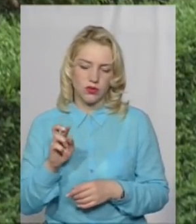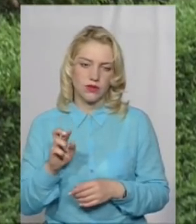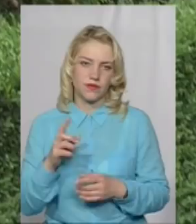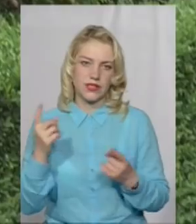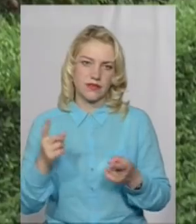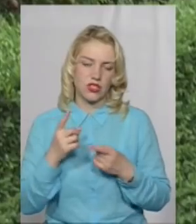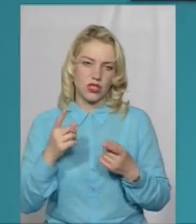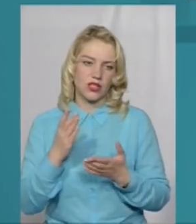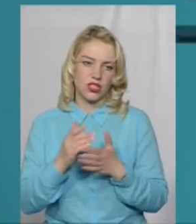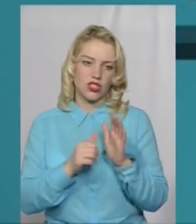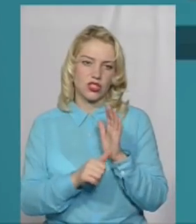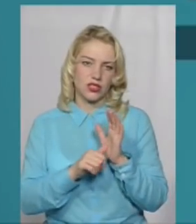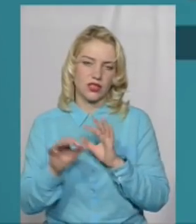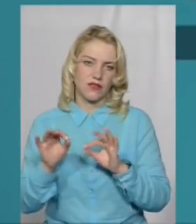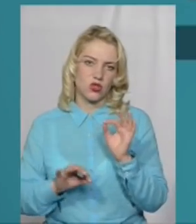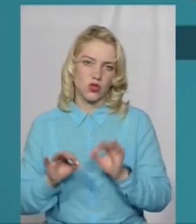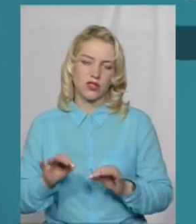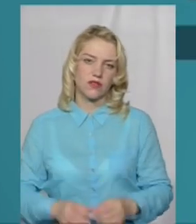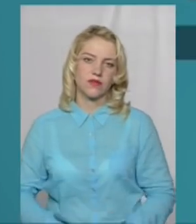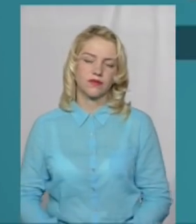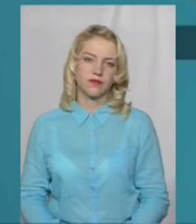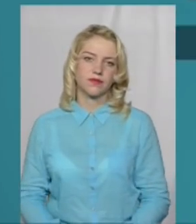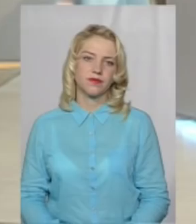складає 60%.